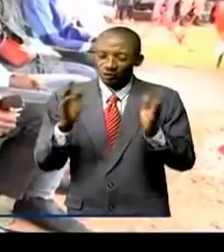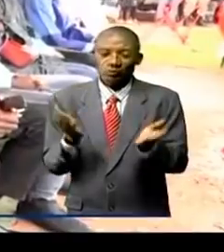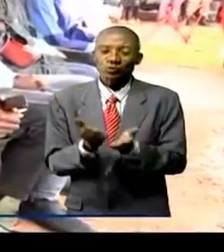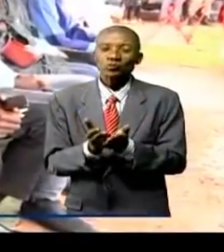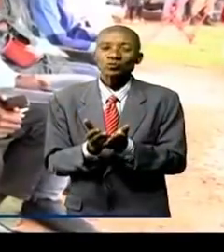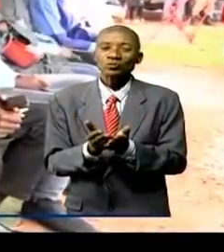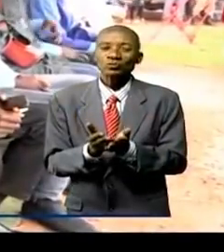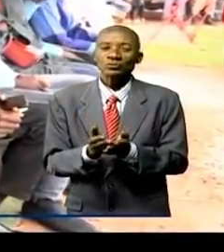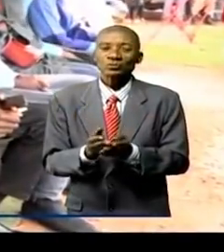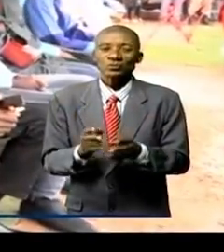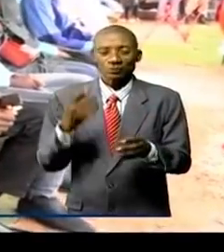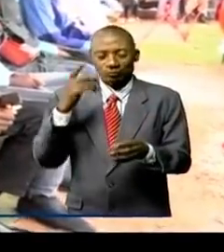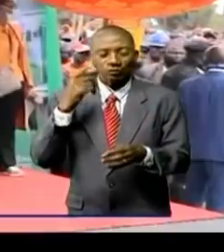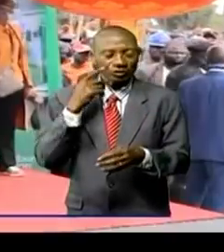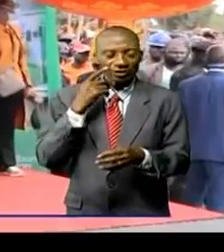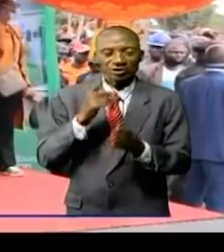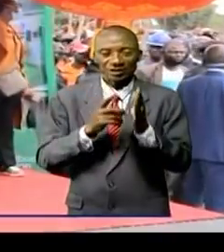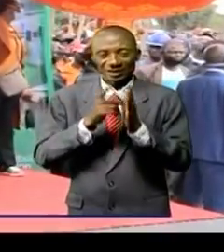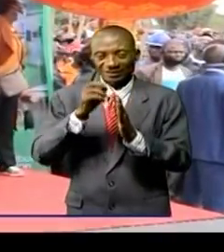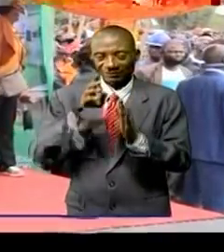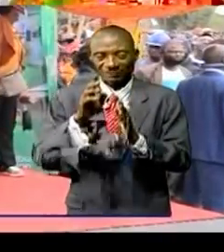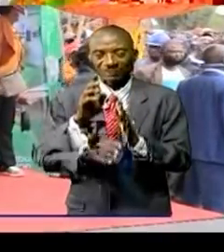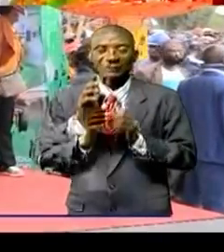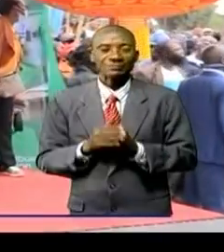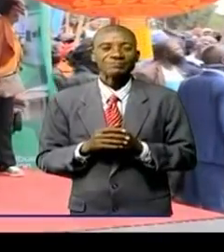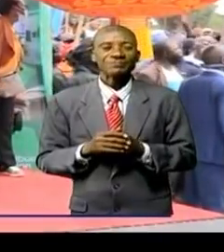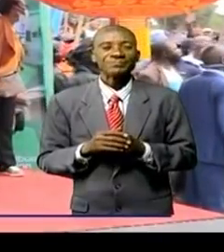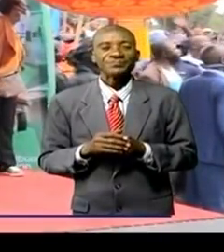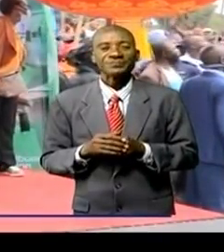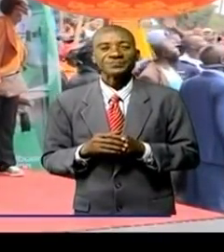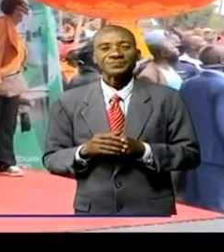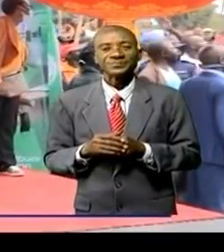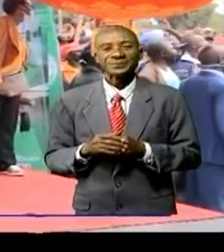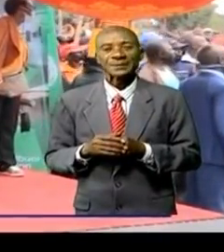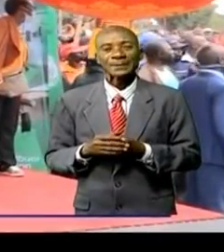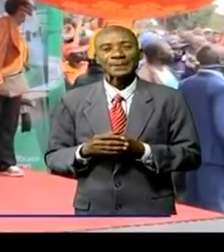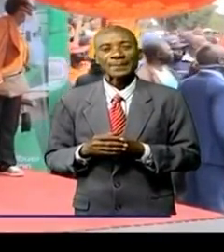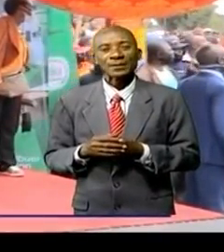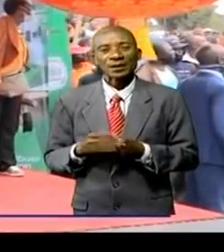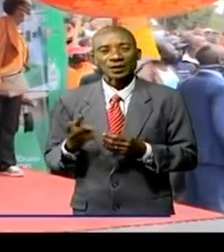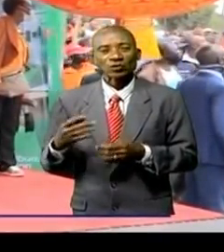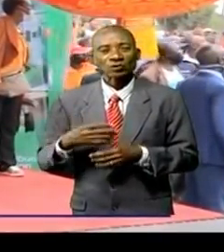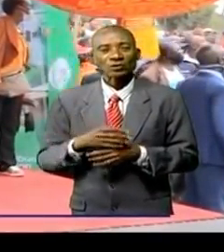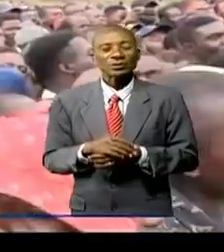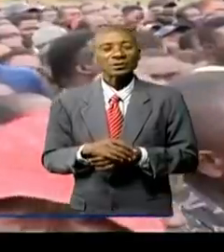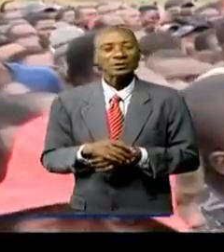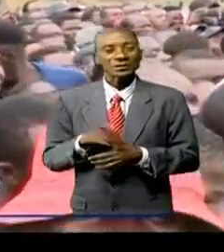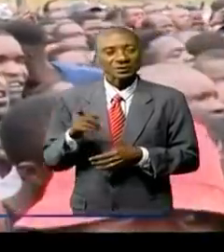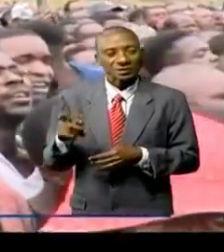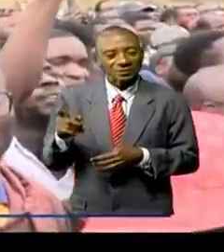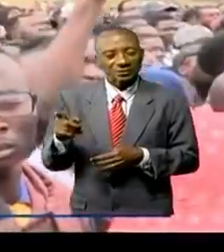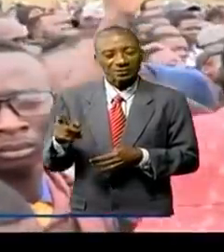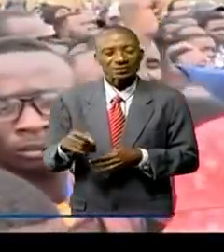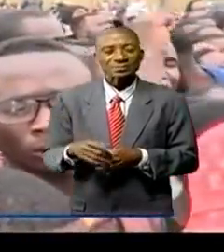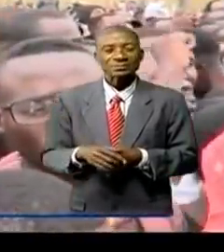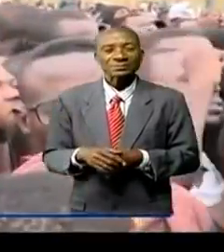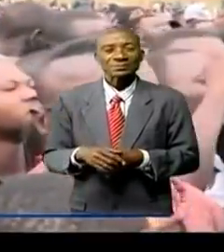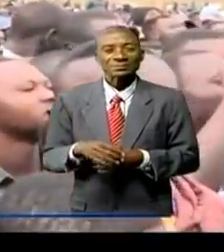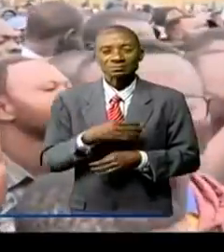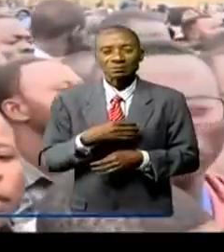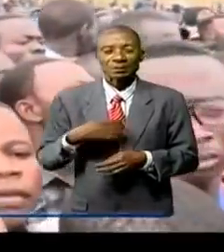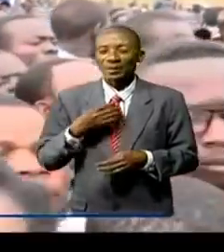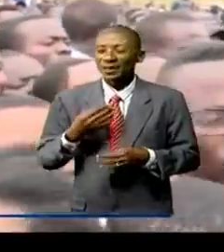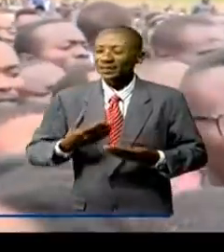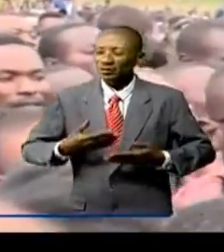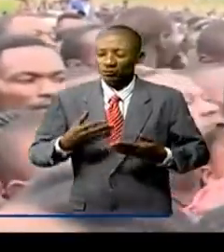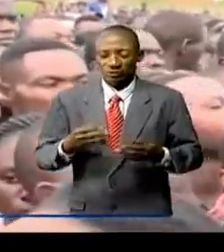développement durable des communautés. Pour sa part, son Excellence Fifi Masuka a loué TIFM et son ASBEL pour leur engagement